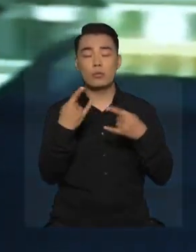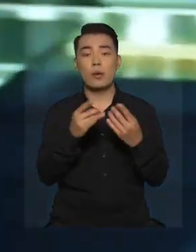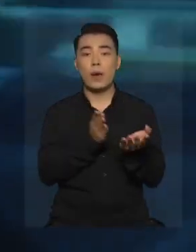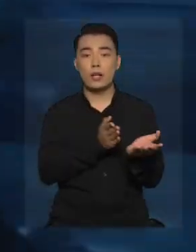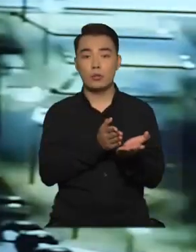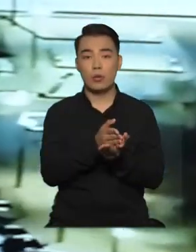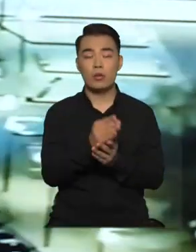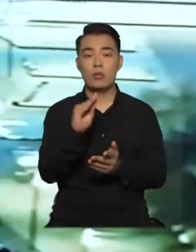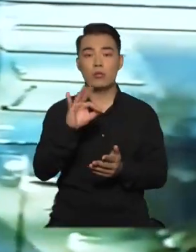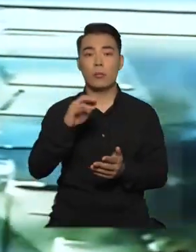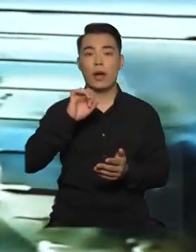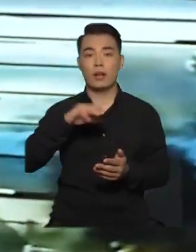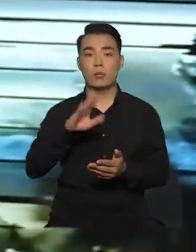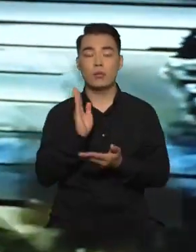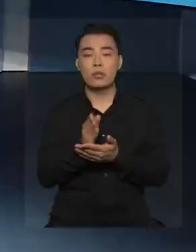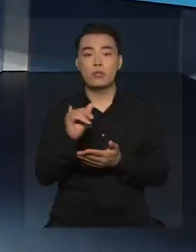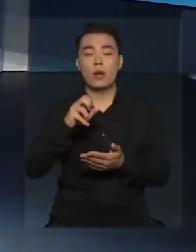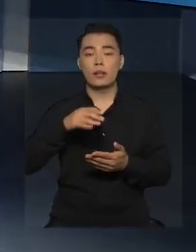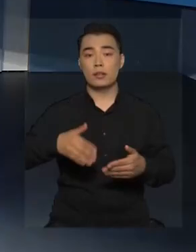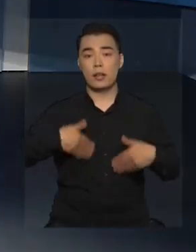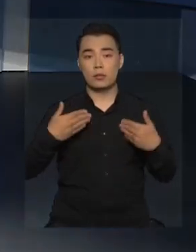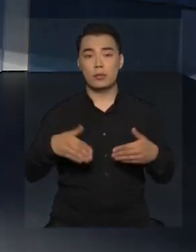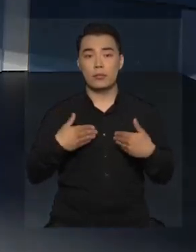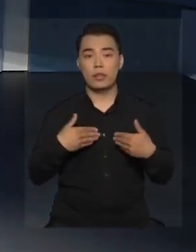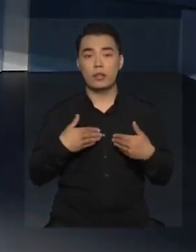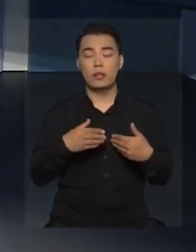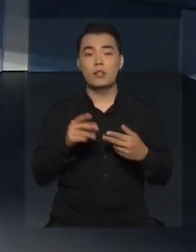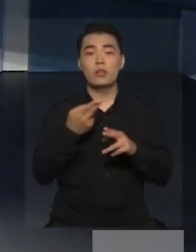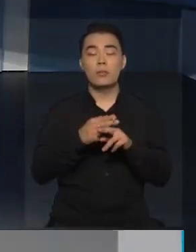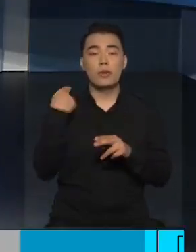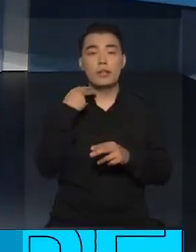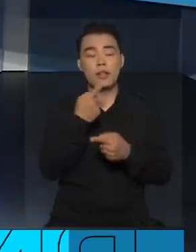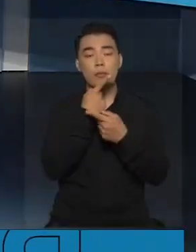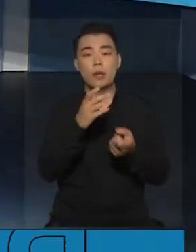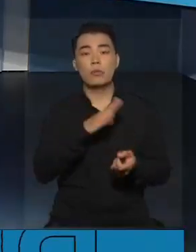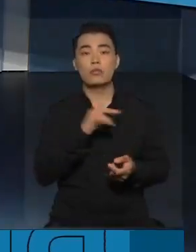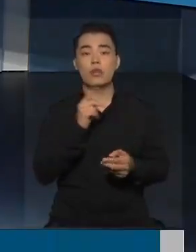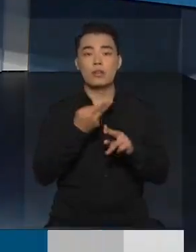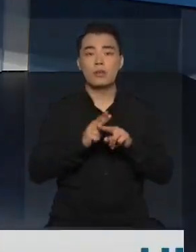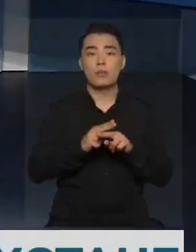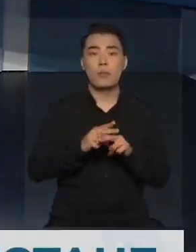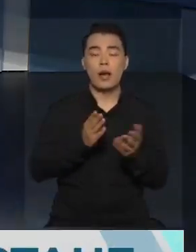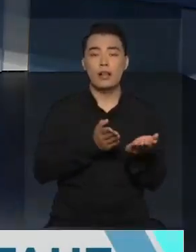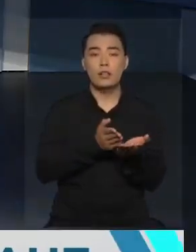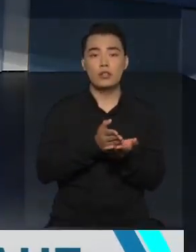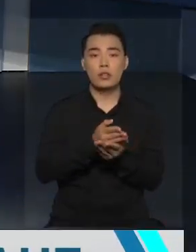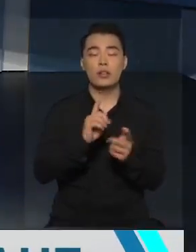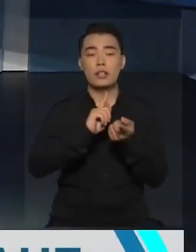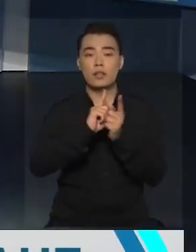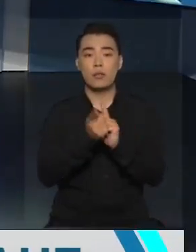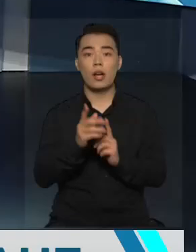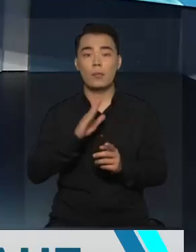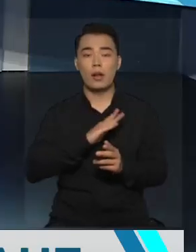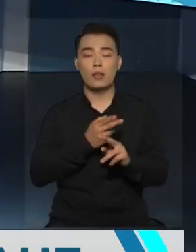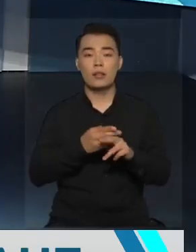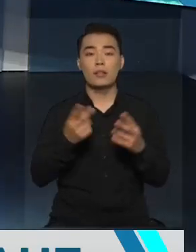политологом Жанар Тулендиновой. Жанар, добрый вечер. Добрый вечер. Значит, президент заявил о том, что реализация политических реформ протекает